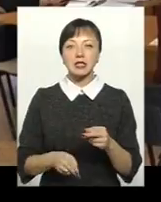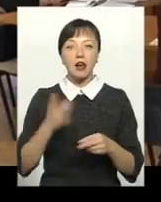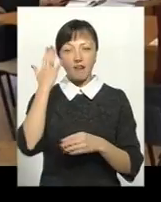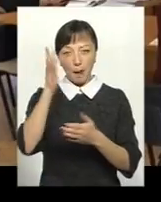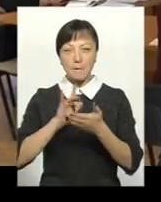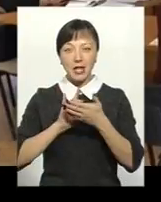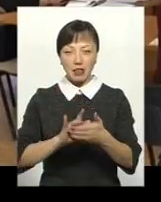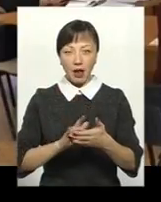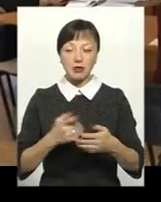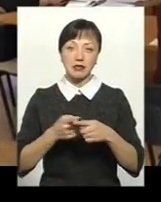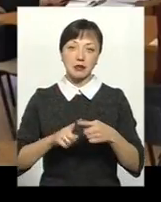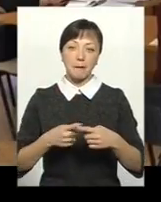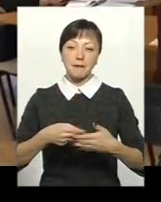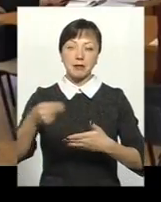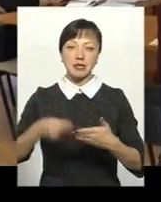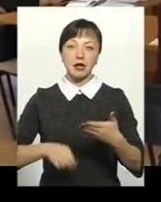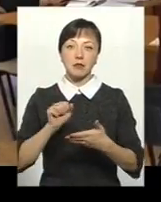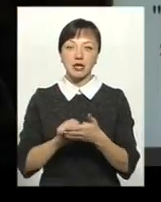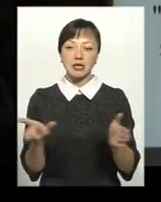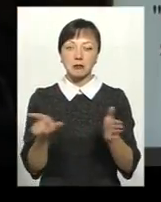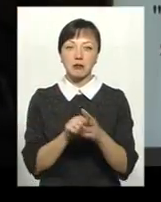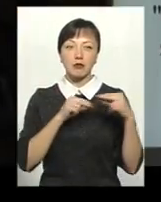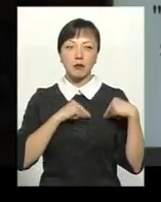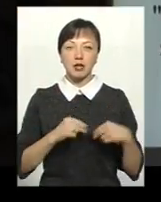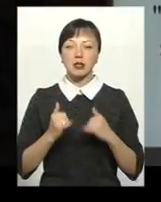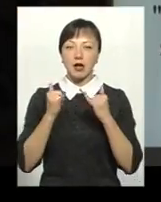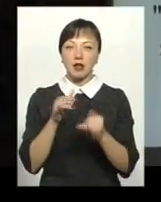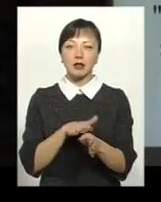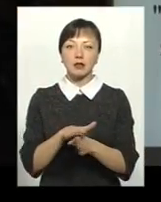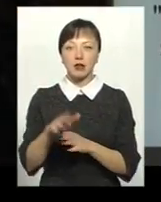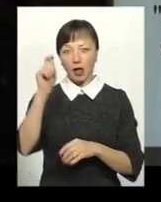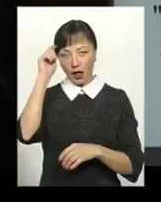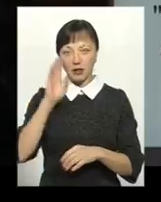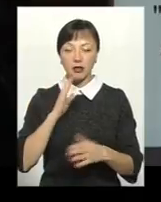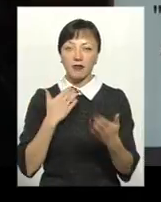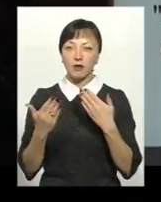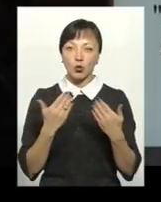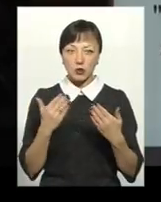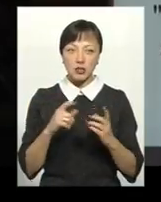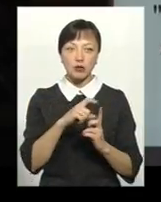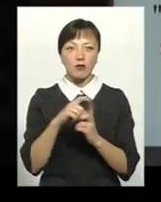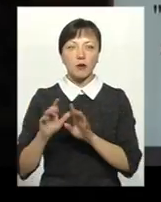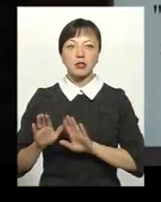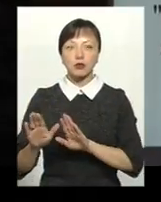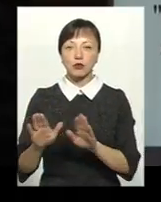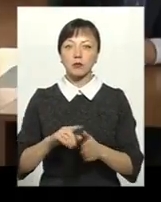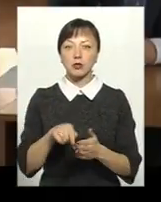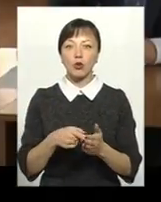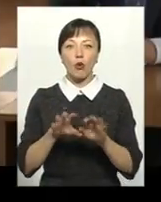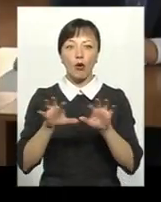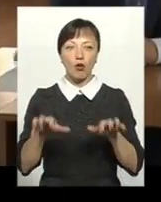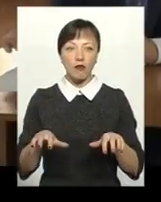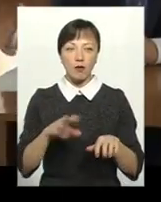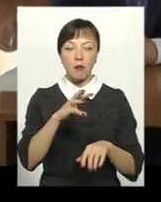круглого столу – підписання меморандуму про співпрацю заради реалізації гендерних відносин. Проте, за словами заступника міського голови